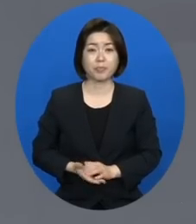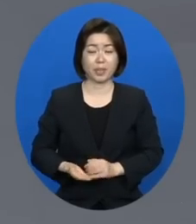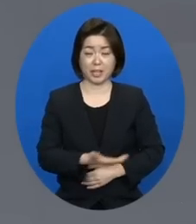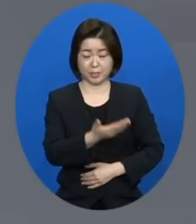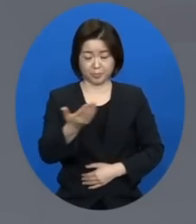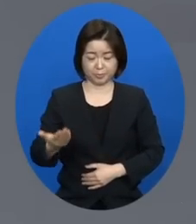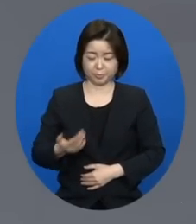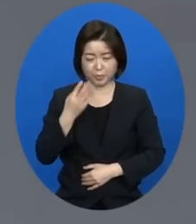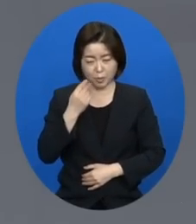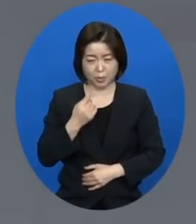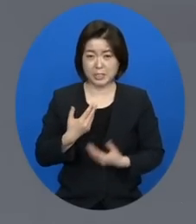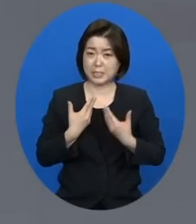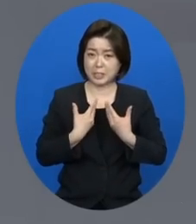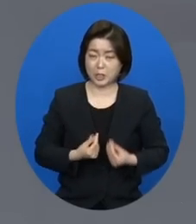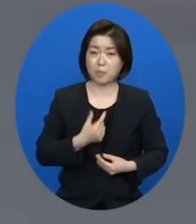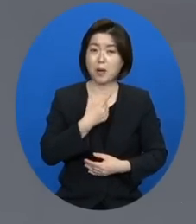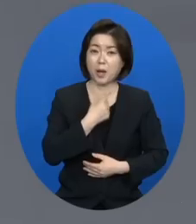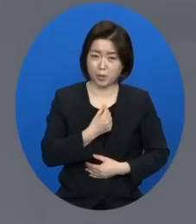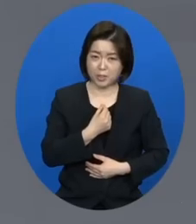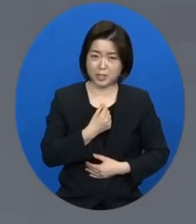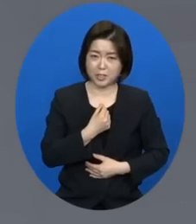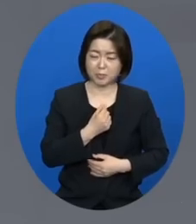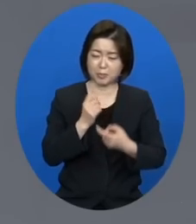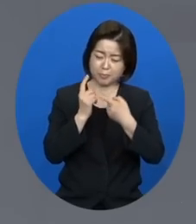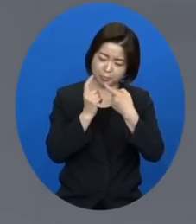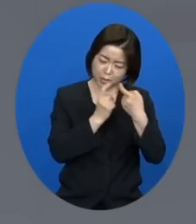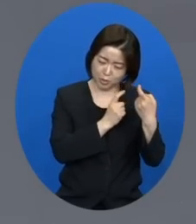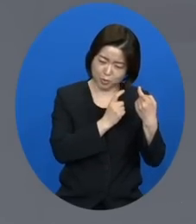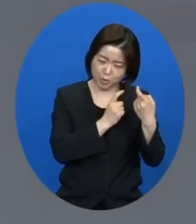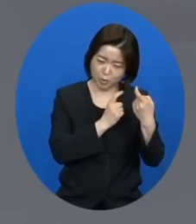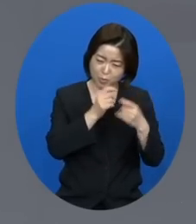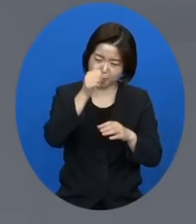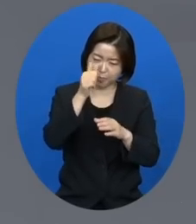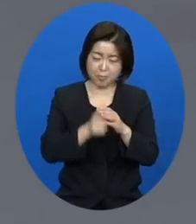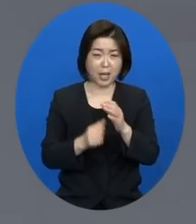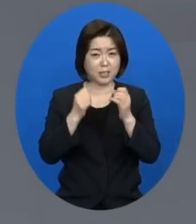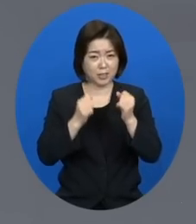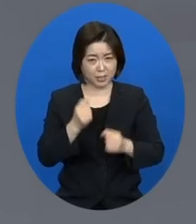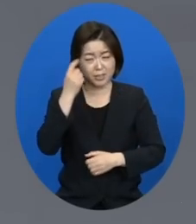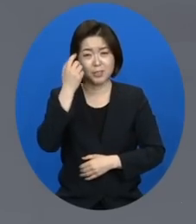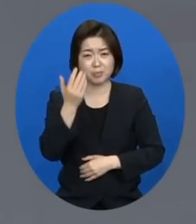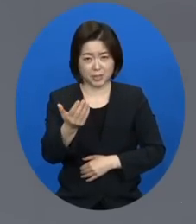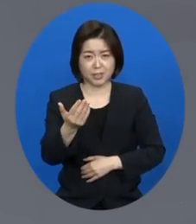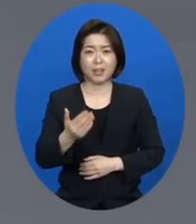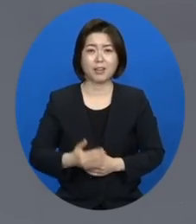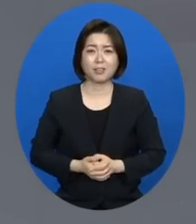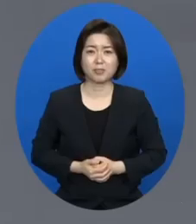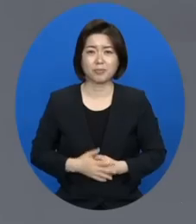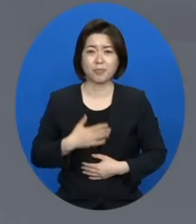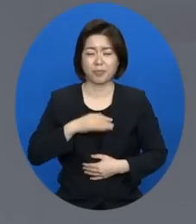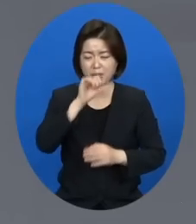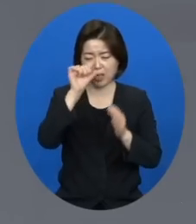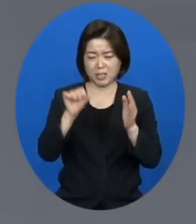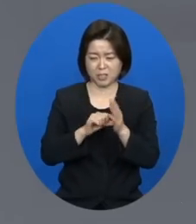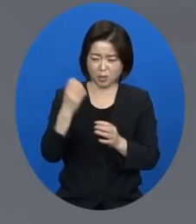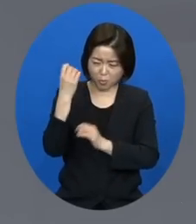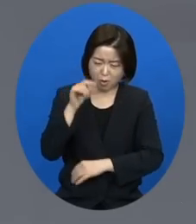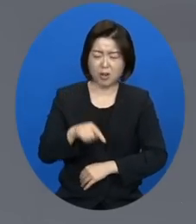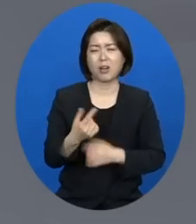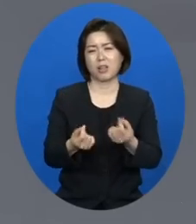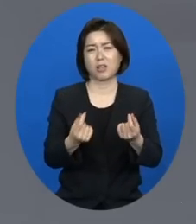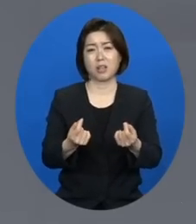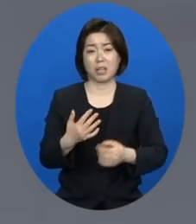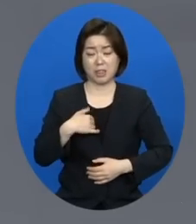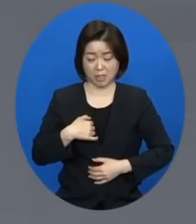혹시 절망하고 싶은 유혹에 빠져 계신 분 계십니까? 내 인생이 원래 이렇지 뭐 나는